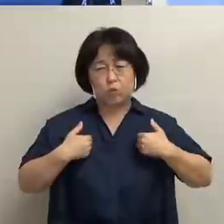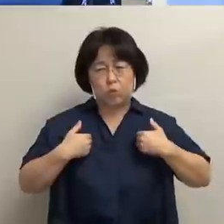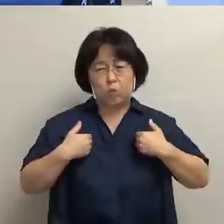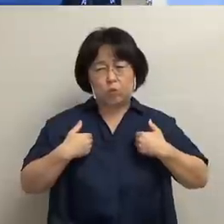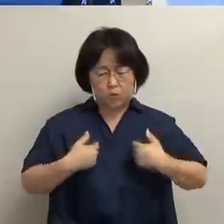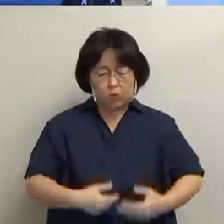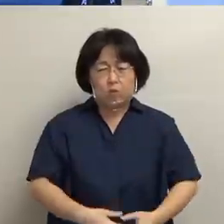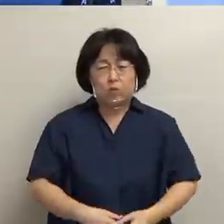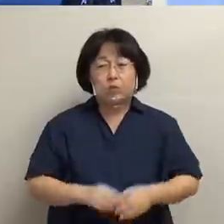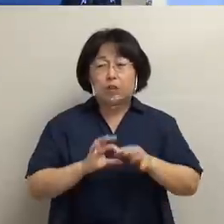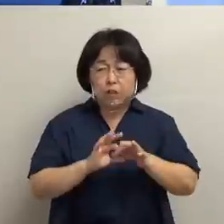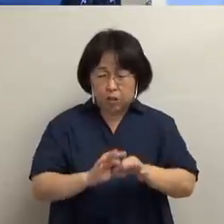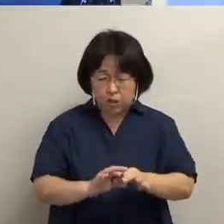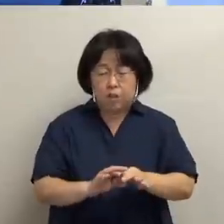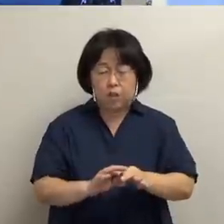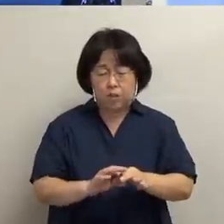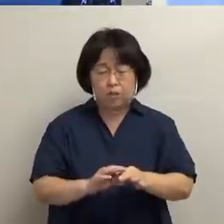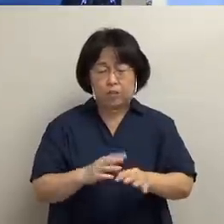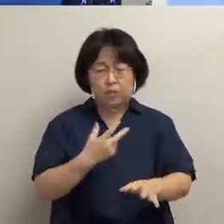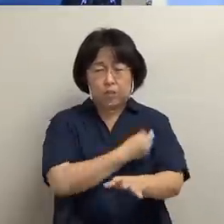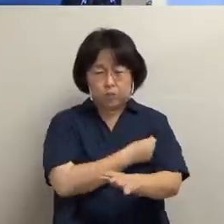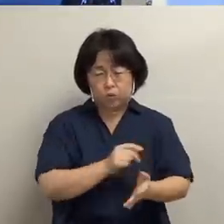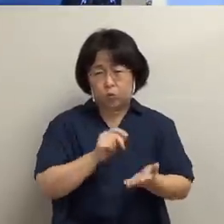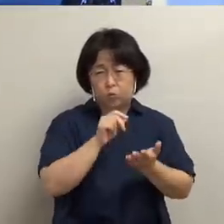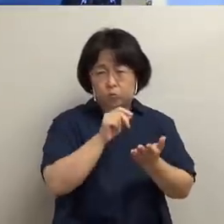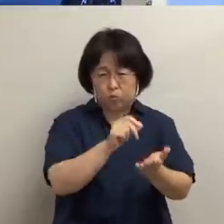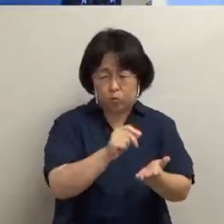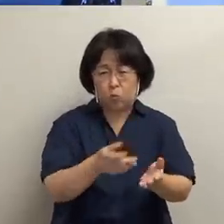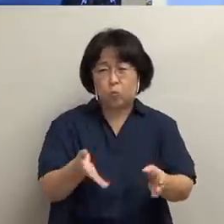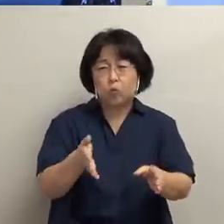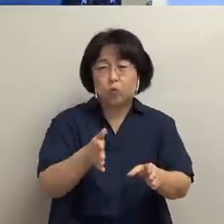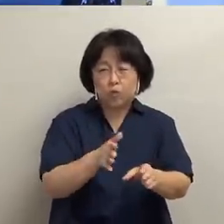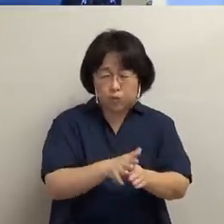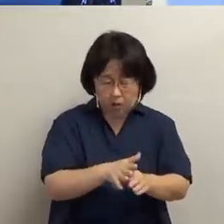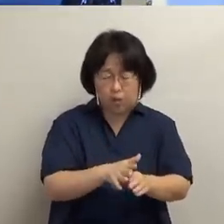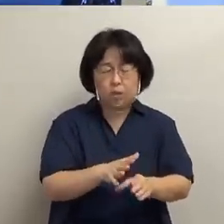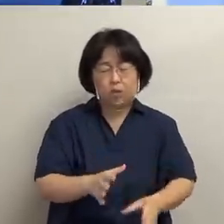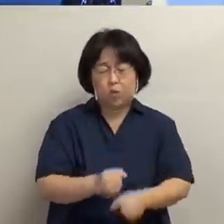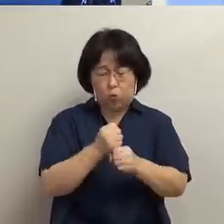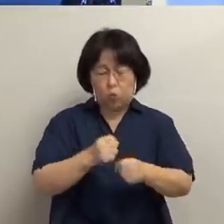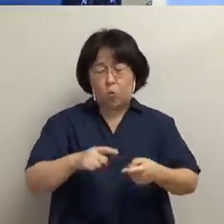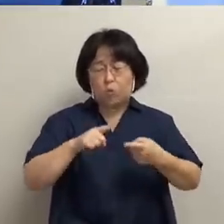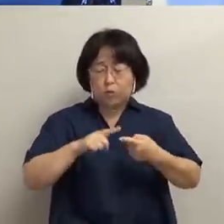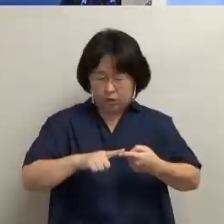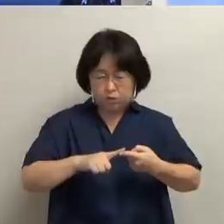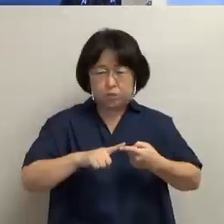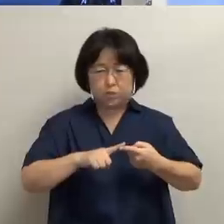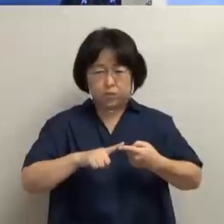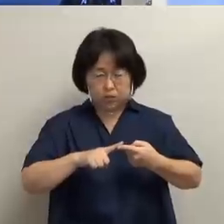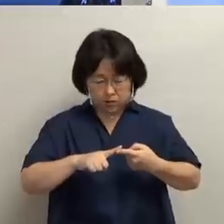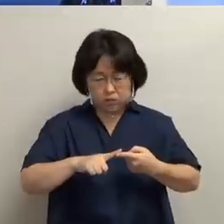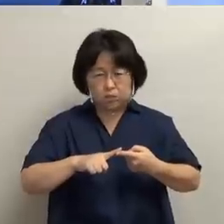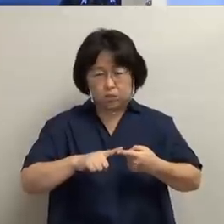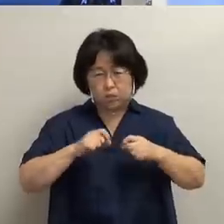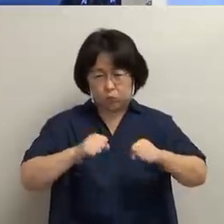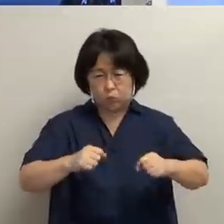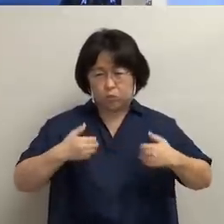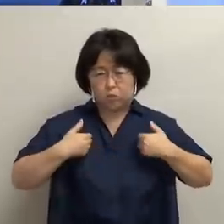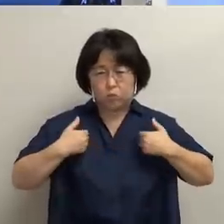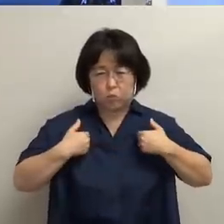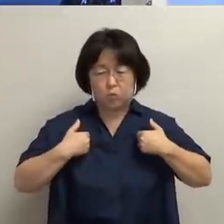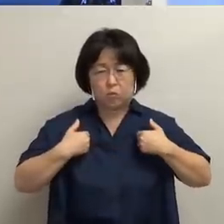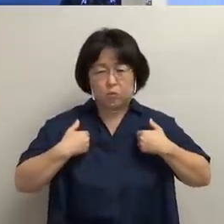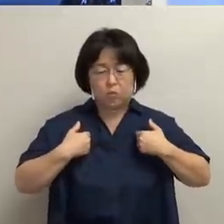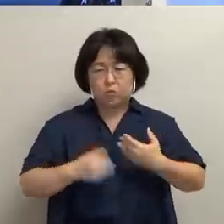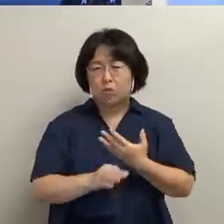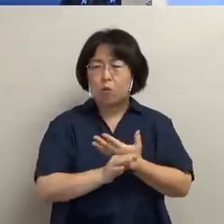ないんですねだからこうしたことも含めて総合てにアプローチをしていかなきゃいけないというふうに思っています例えばねこうやっ